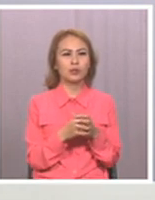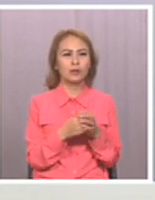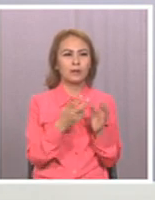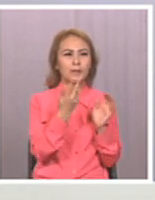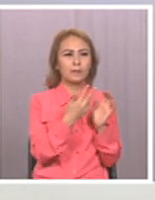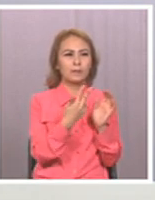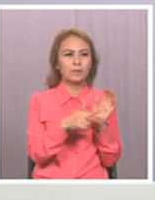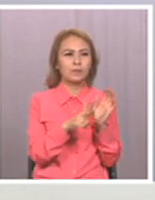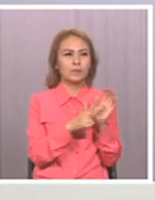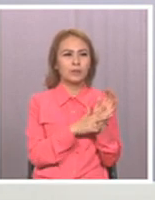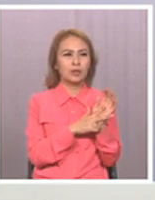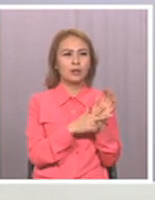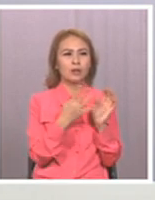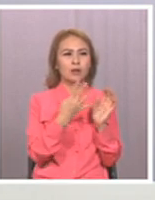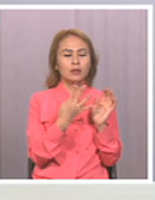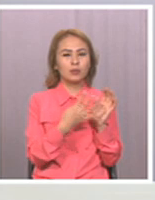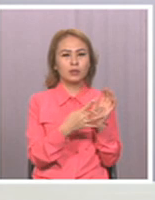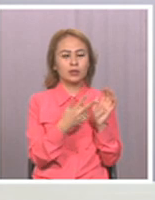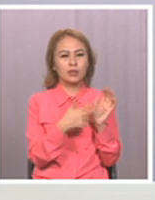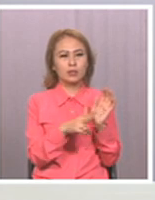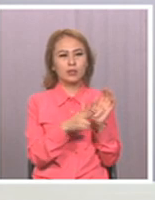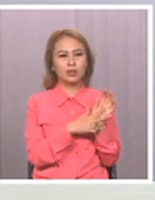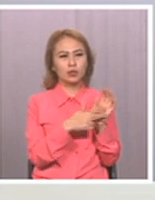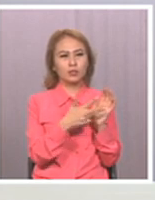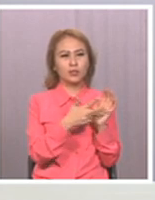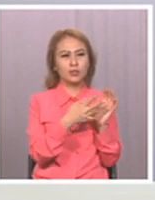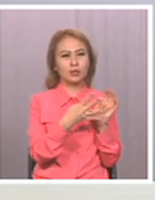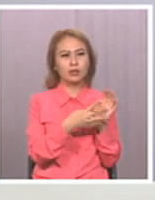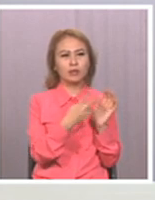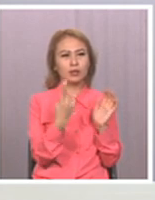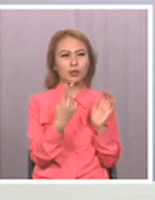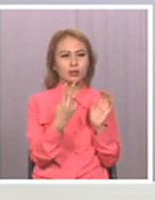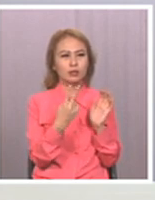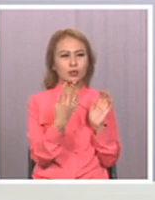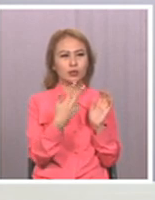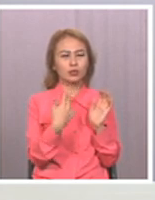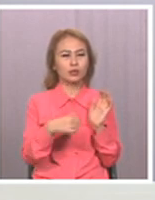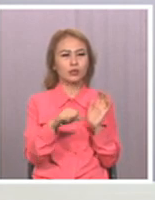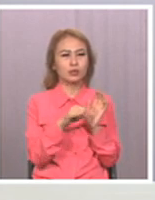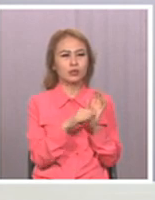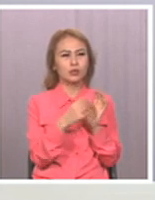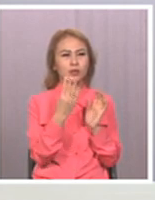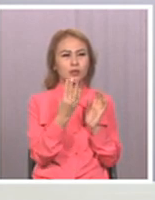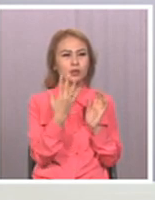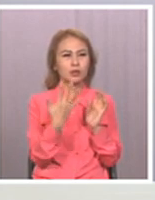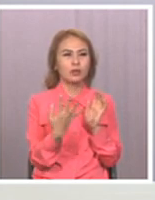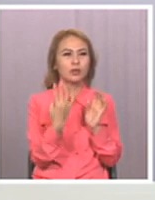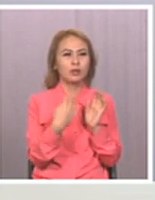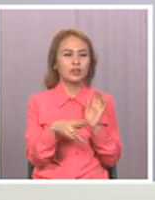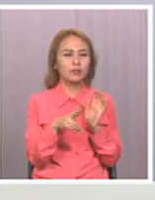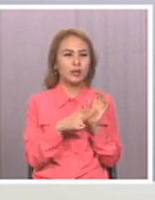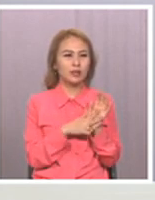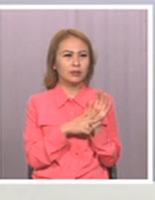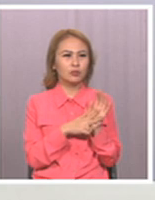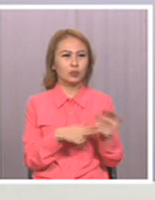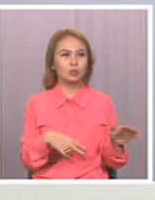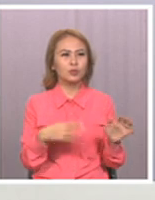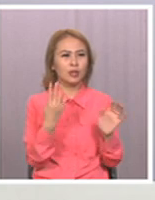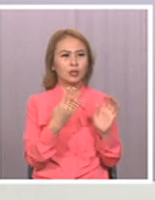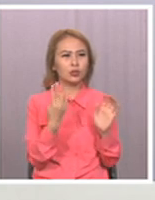сандар қатары берілген, осы қатардың медианасын есептеңіз. Қатардың медианасын есептеу